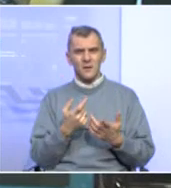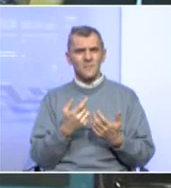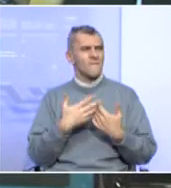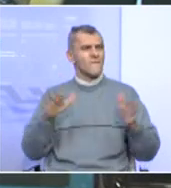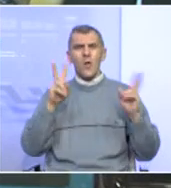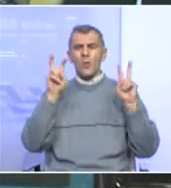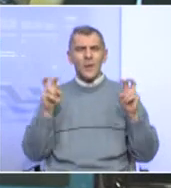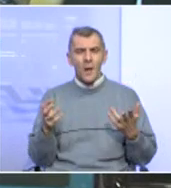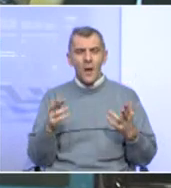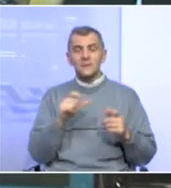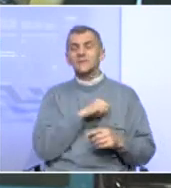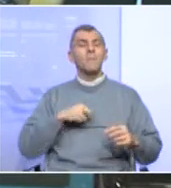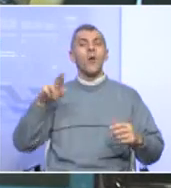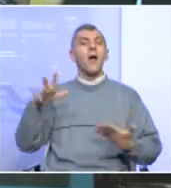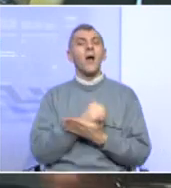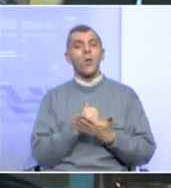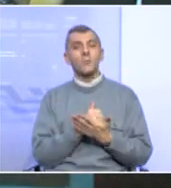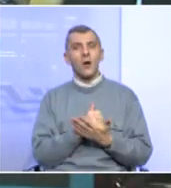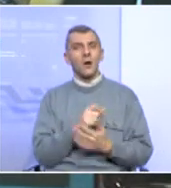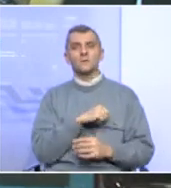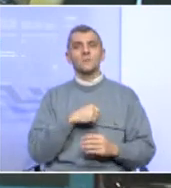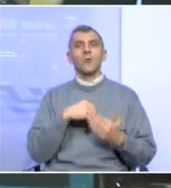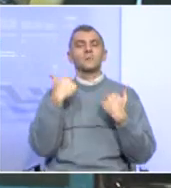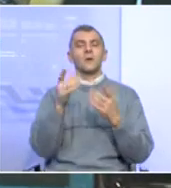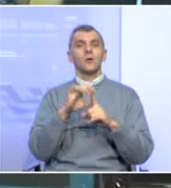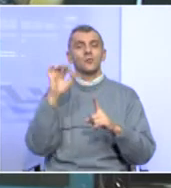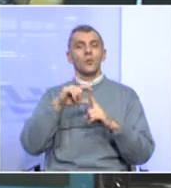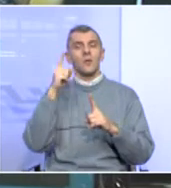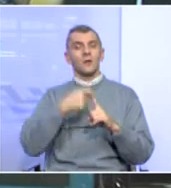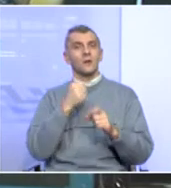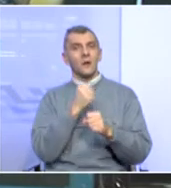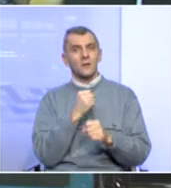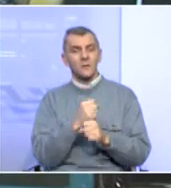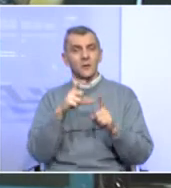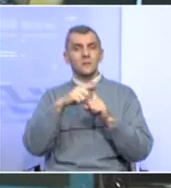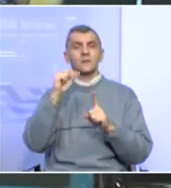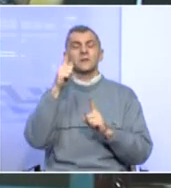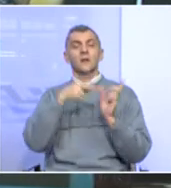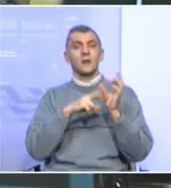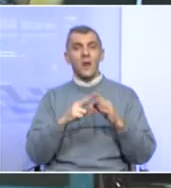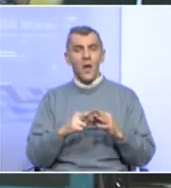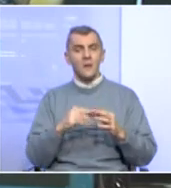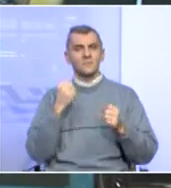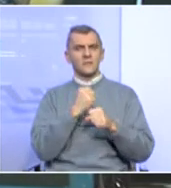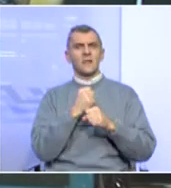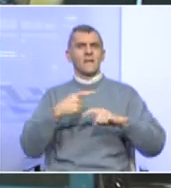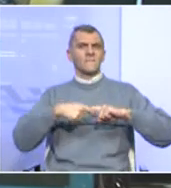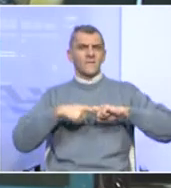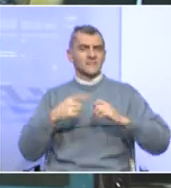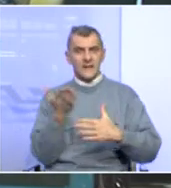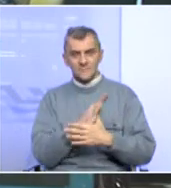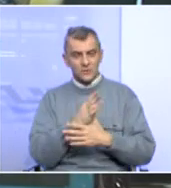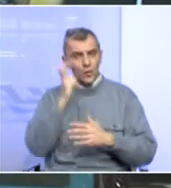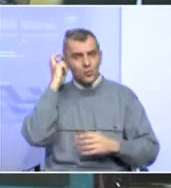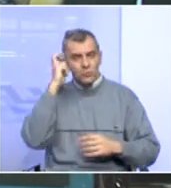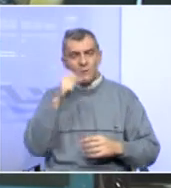ekonomije. A šta znači ta ekonomija? Da mu prepustimo da radi Dodik srednju Drinu, da radi gornju Drinu, da radi veze između Dubrovnika i